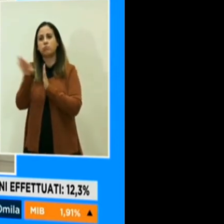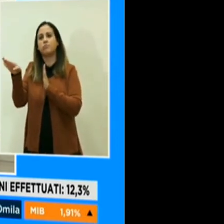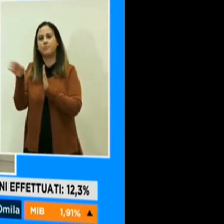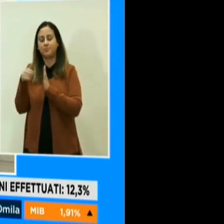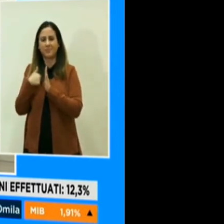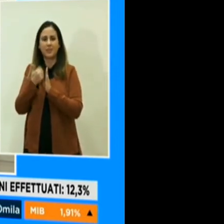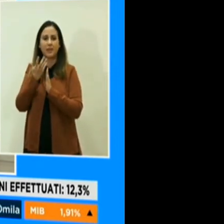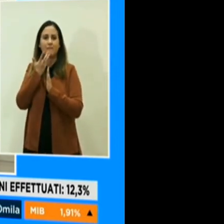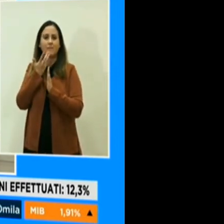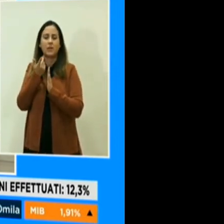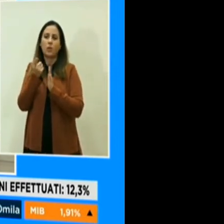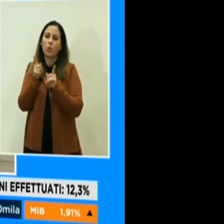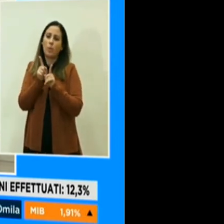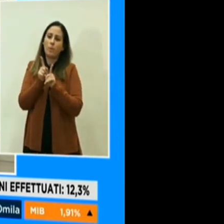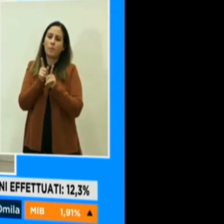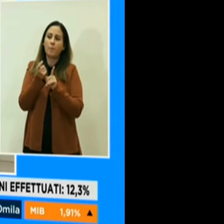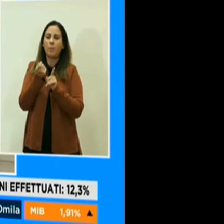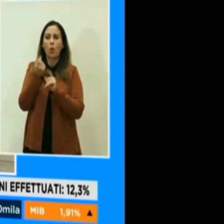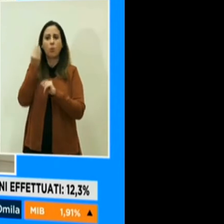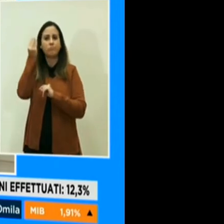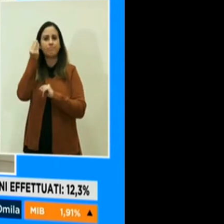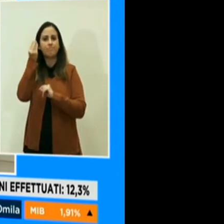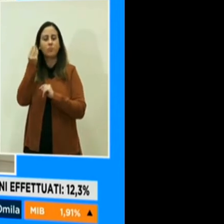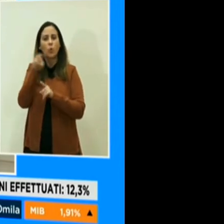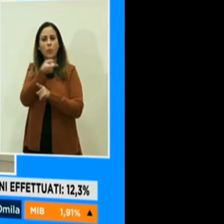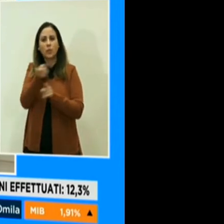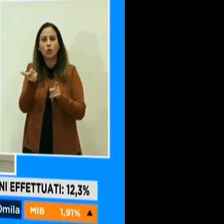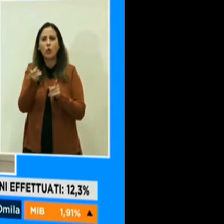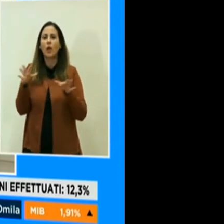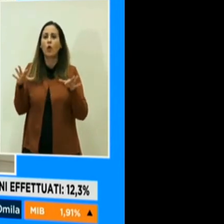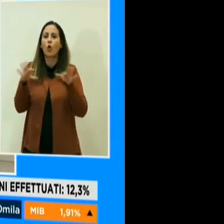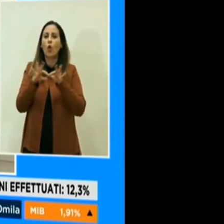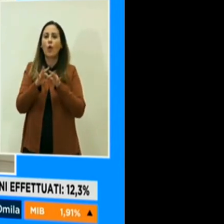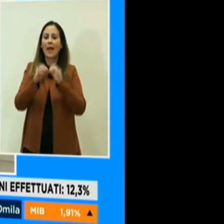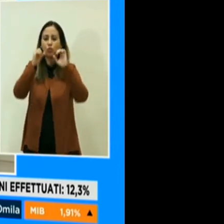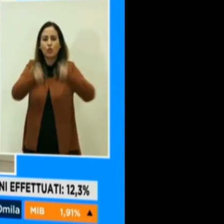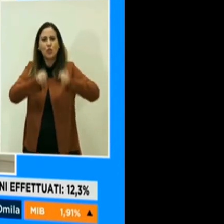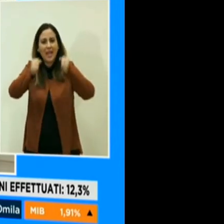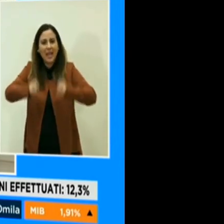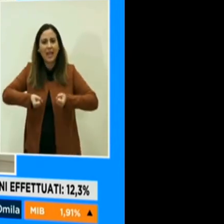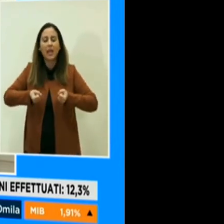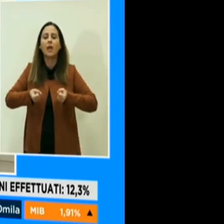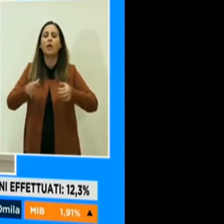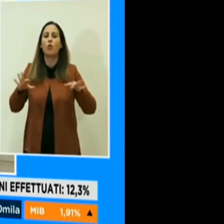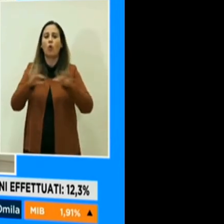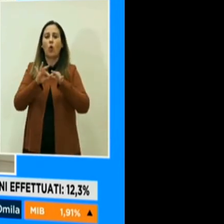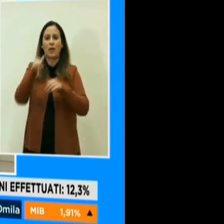commento sull'ipotesi della riapertura che si fa degli impianti sciistici proprio in previsione del Natale.